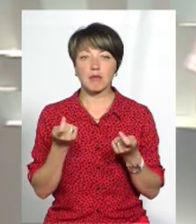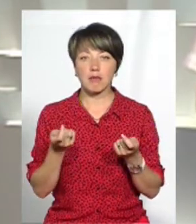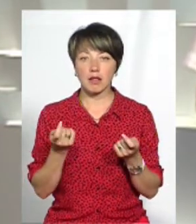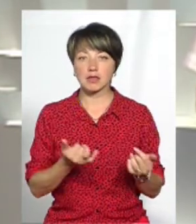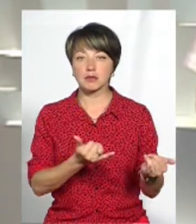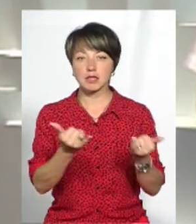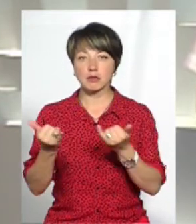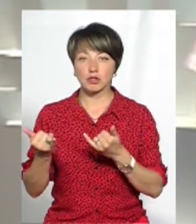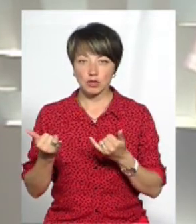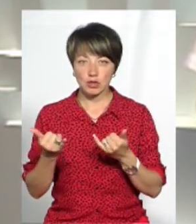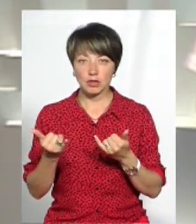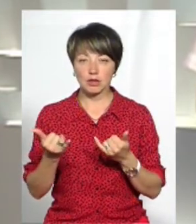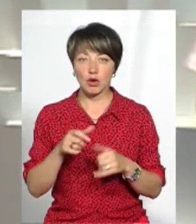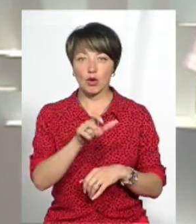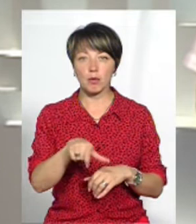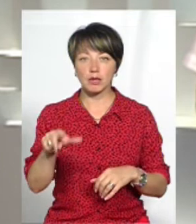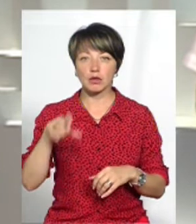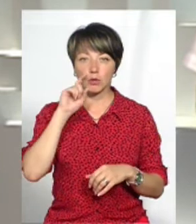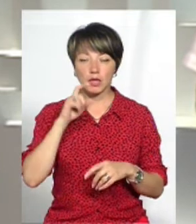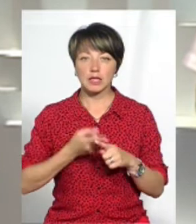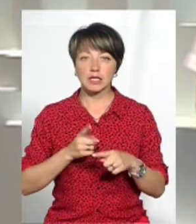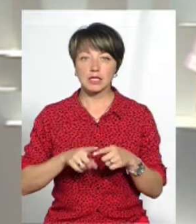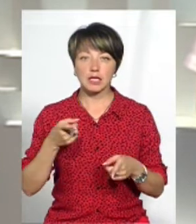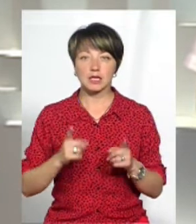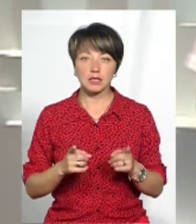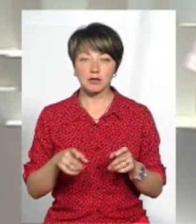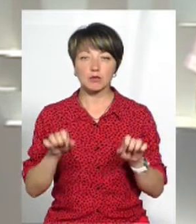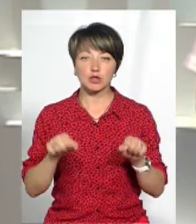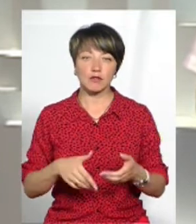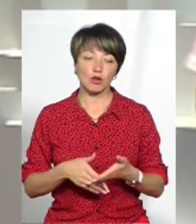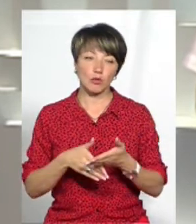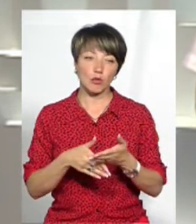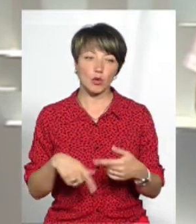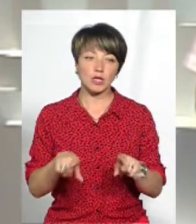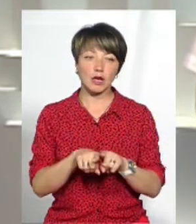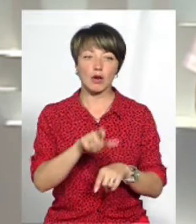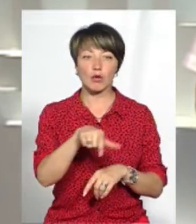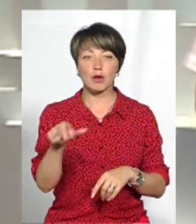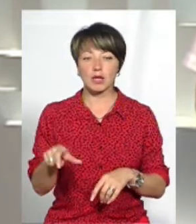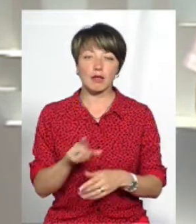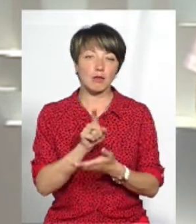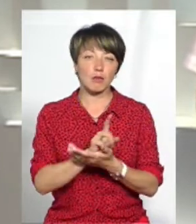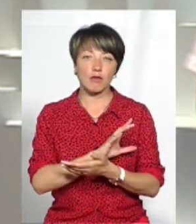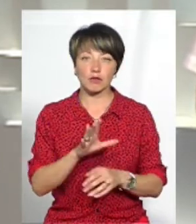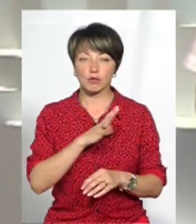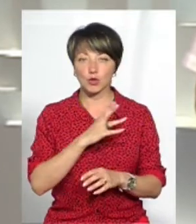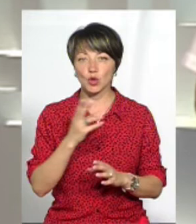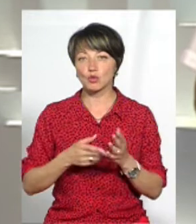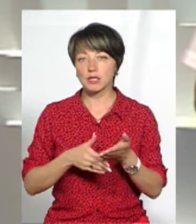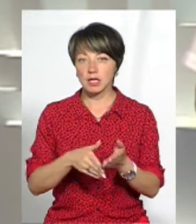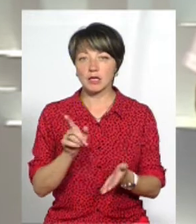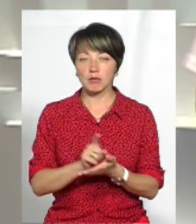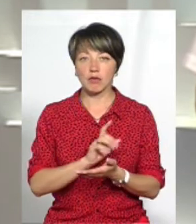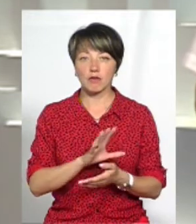і для малозабезпечених громадян України це дійсно реальна допомога. Хоча таких громадян бути не повинно і субсидій бути не